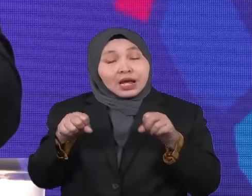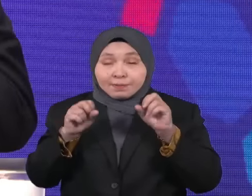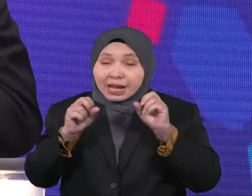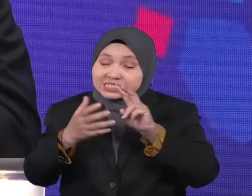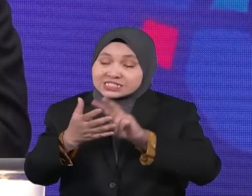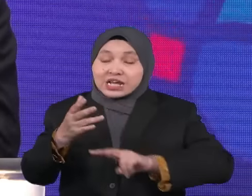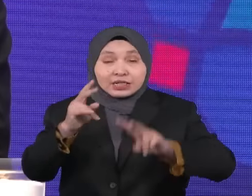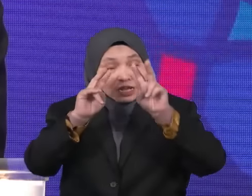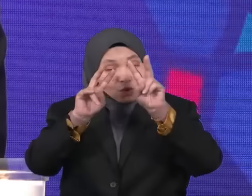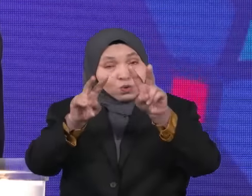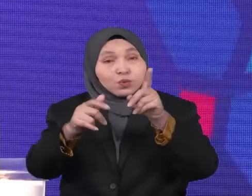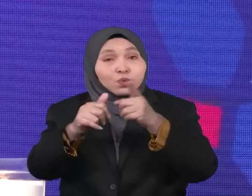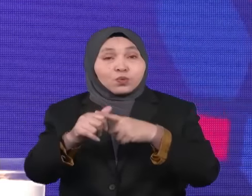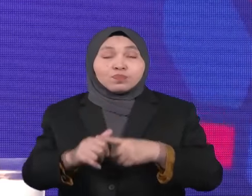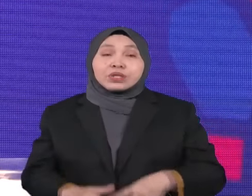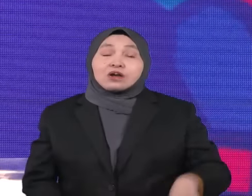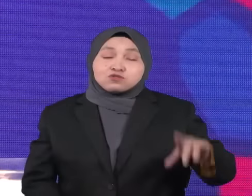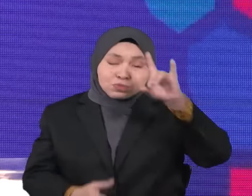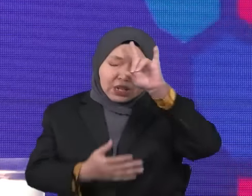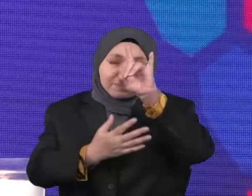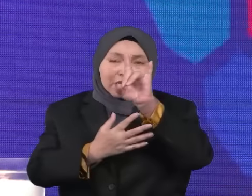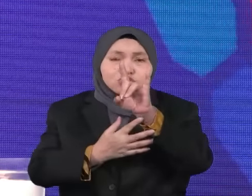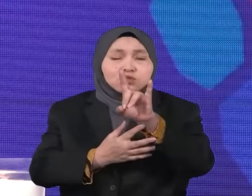dahulu. A'udzubillahi minasyaitonir rajim.